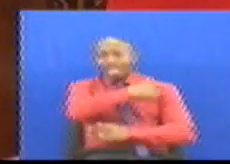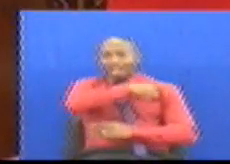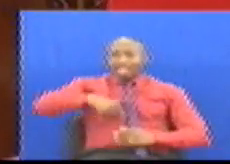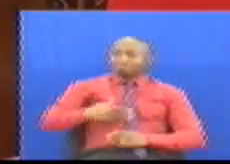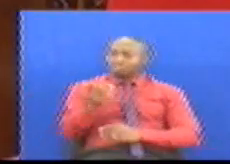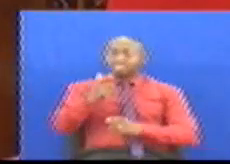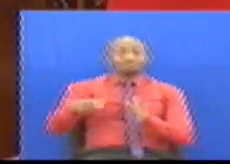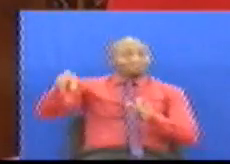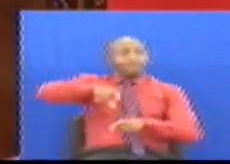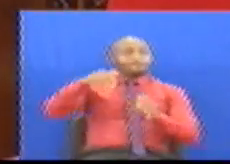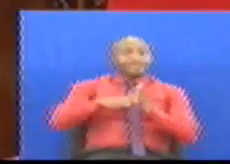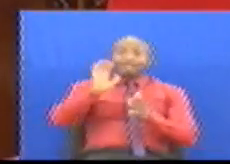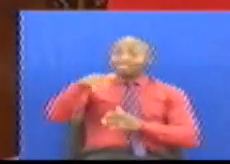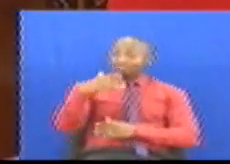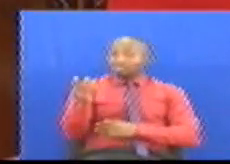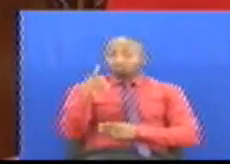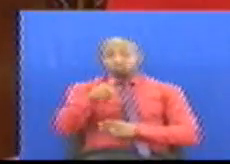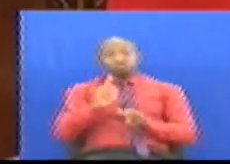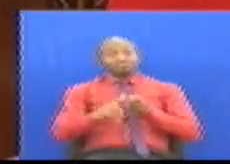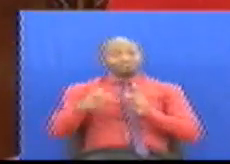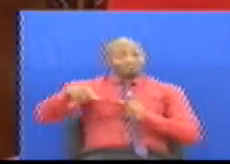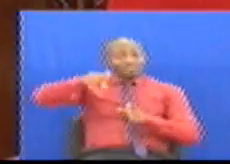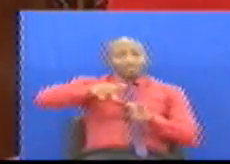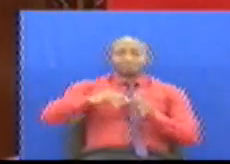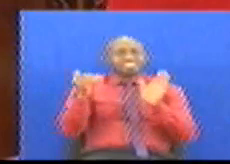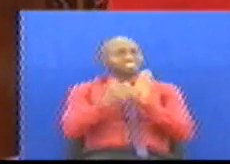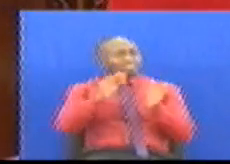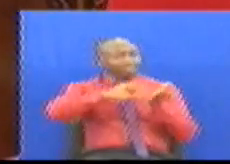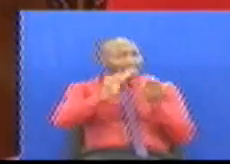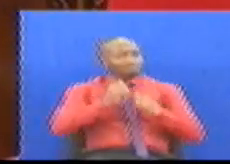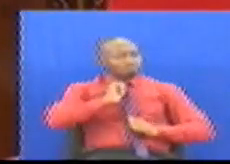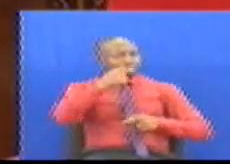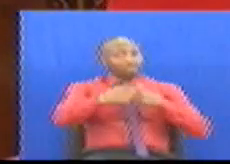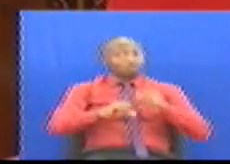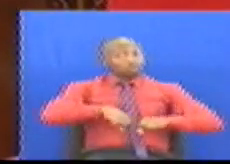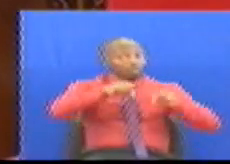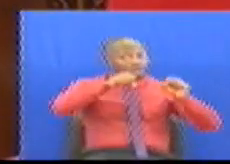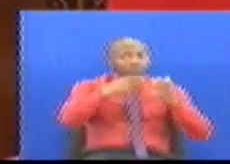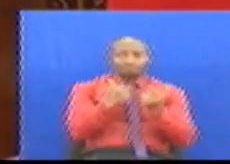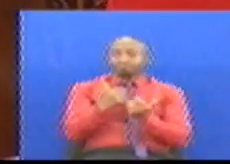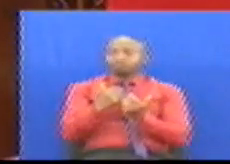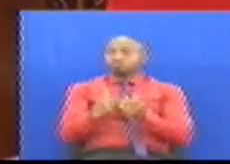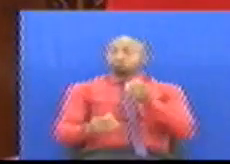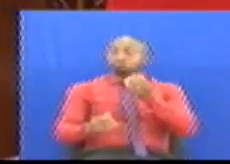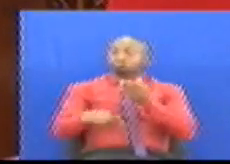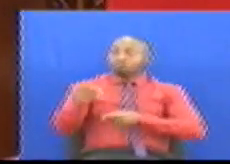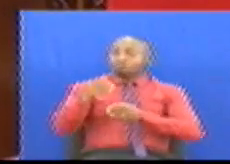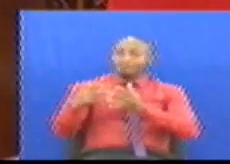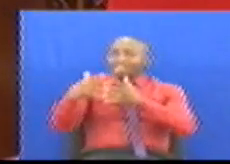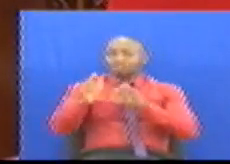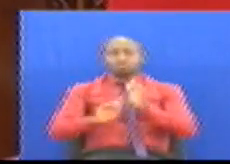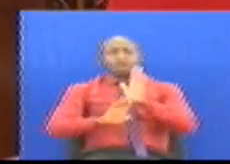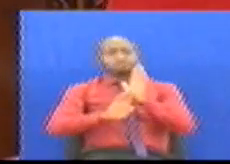mpaka miaka 4. Lakini yule miaka 5. Shida gani ilimfanya endelee kutawala? Ni kwa sababu uchumi wa Marekani ulikuwa mbaya.